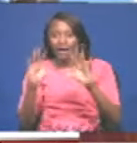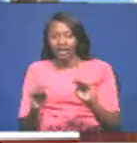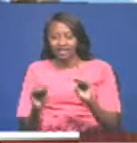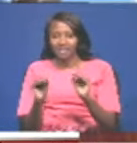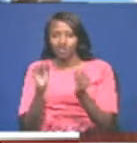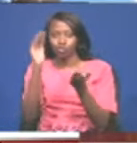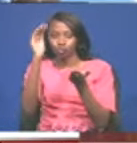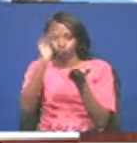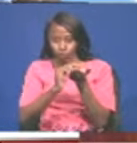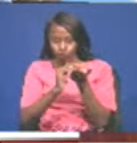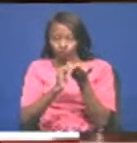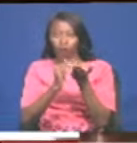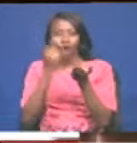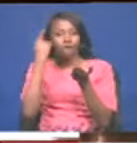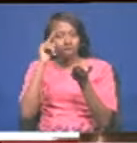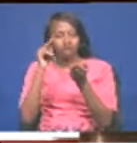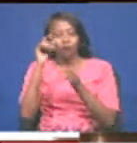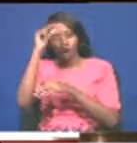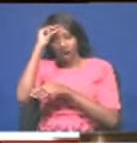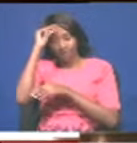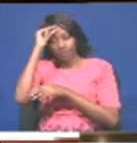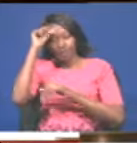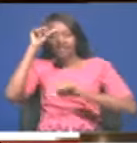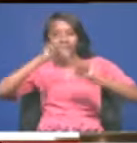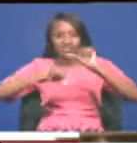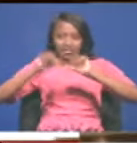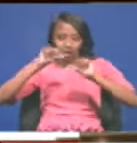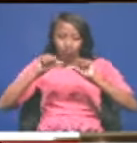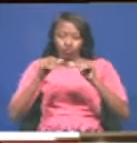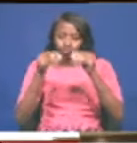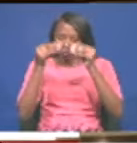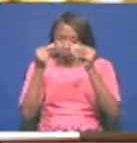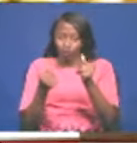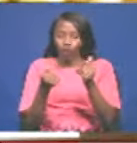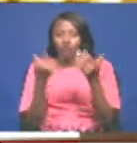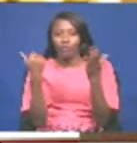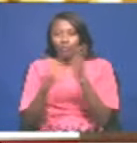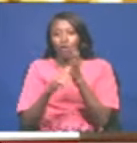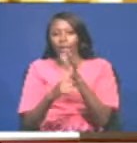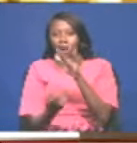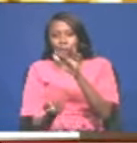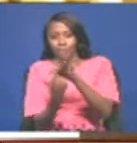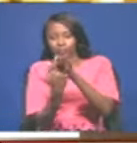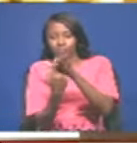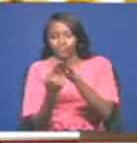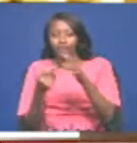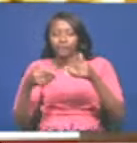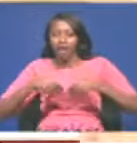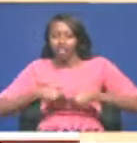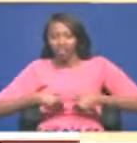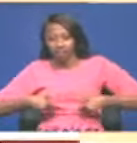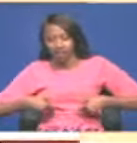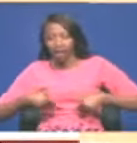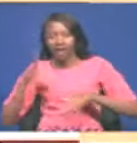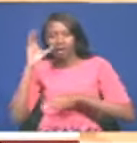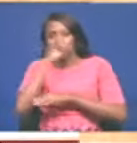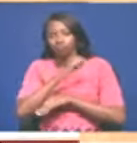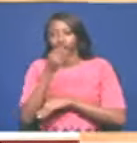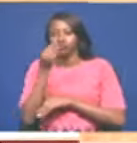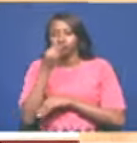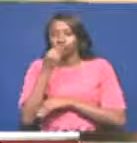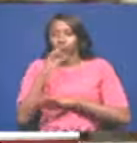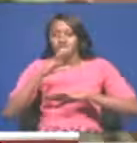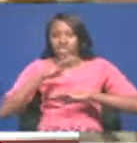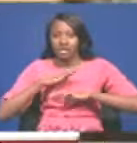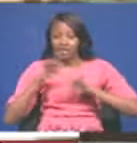kuwezesha serikali kushughulikia kikamilifu changamoto zinazoibuka za kitaifa kama vile ukame na ukosefu wa chakula toshelezi. Kwenye swala